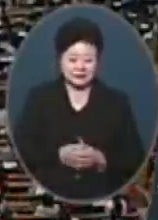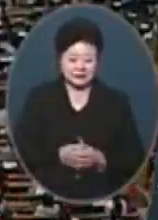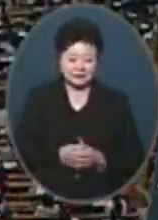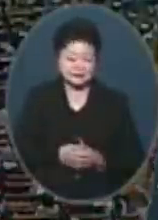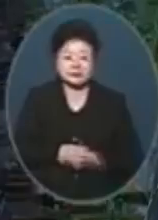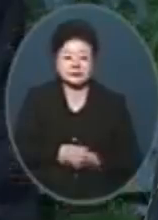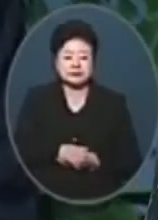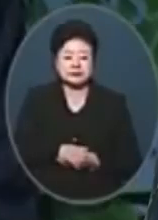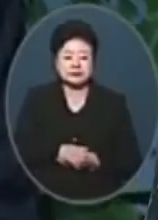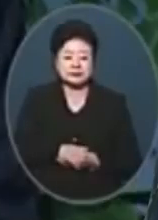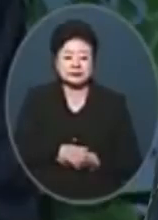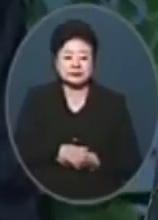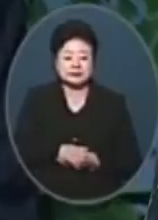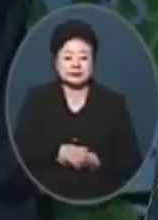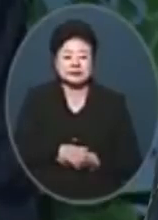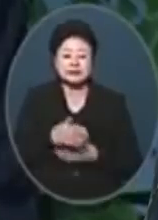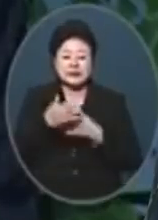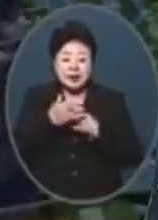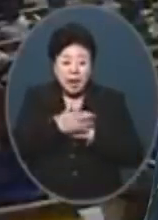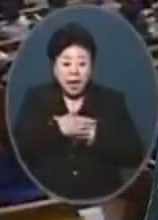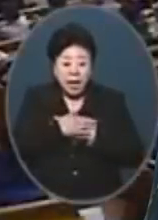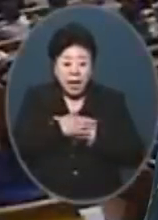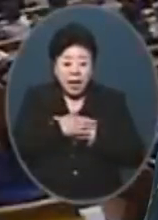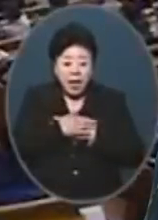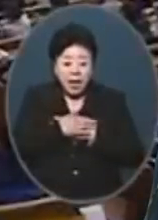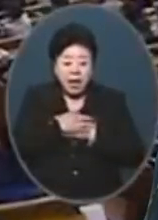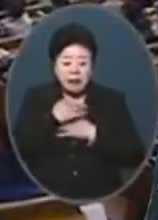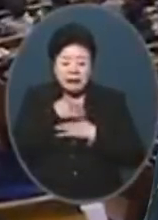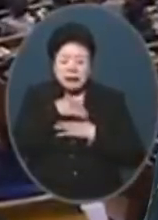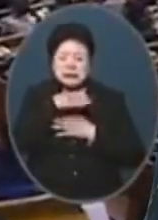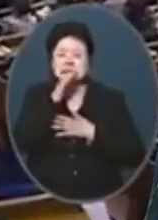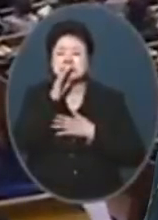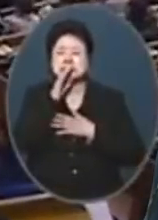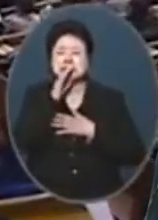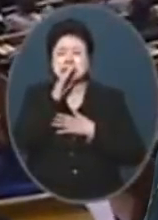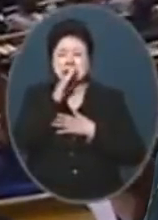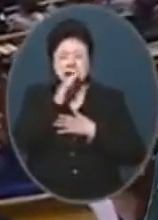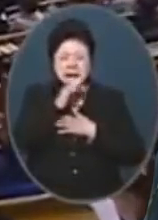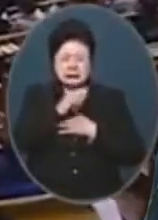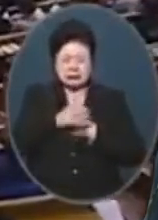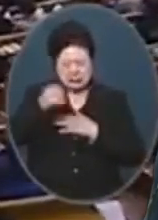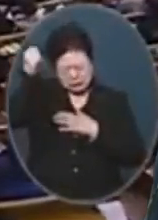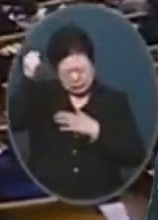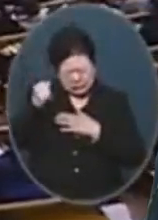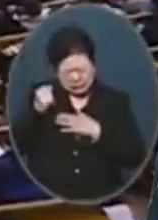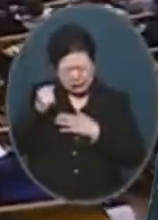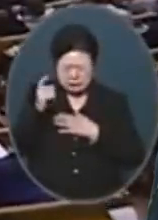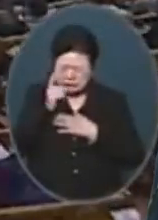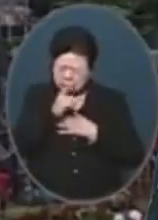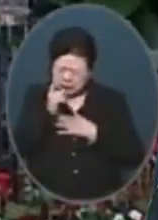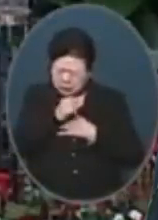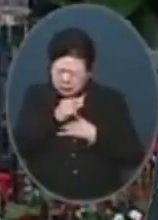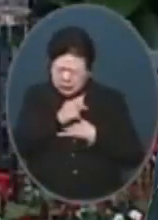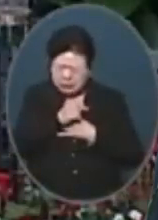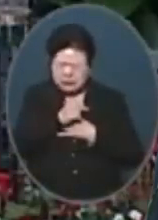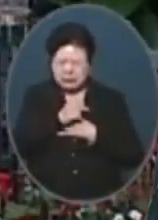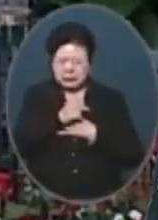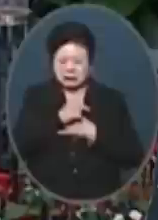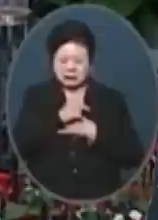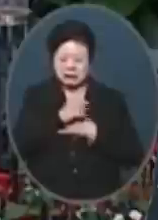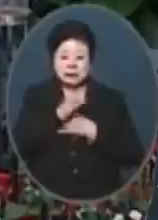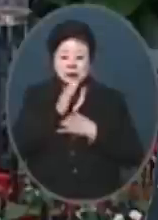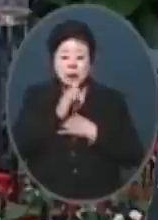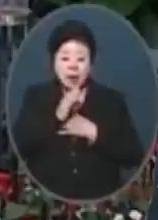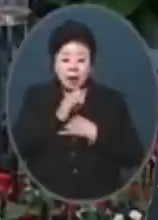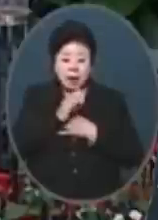예를 들어 나는 나이가 들어 기억력이 나쁘다라는 생각이 실제로